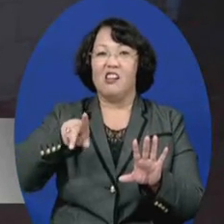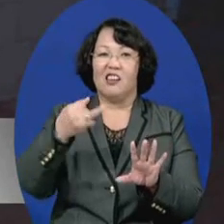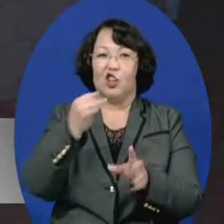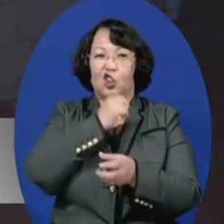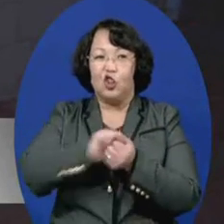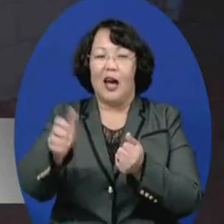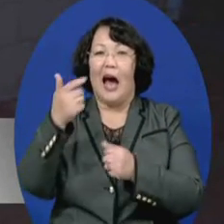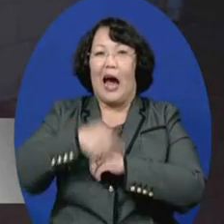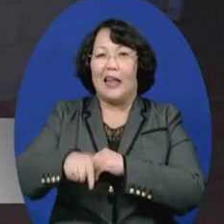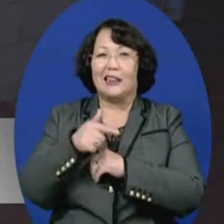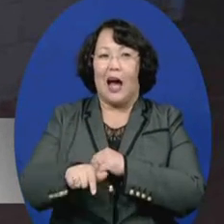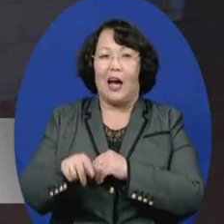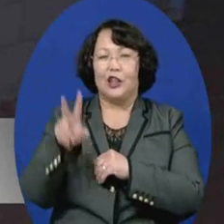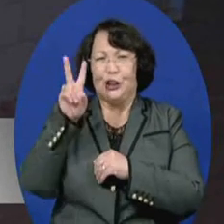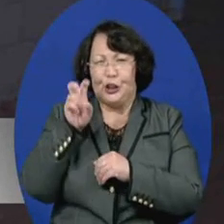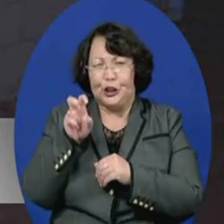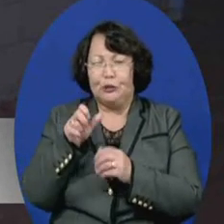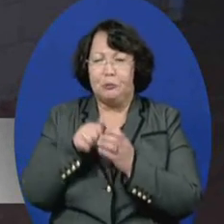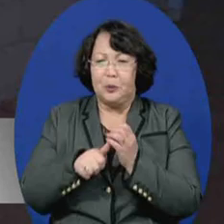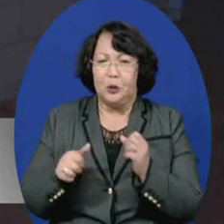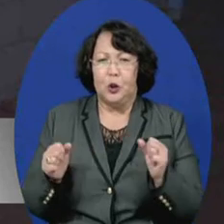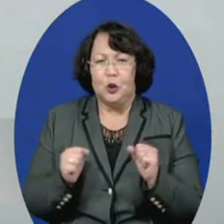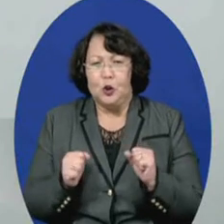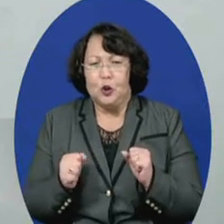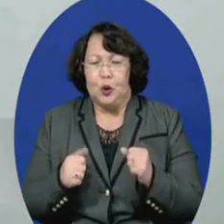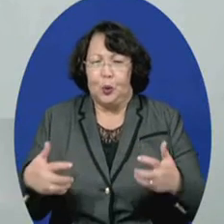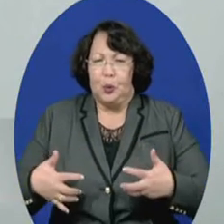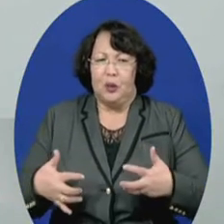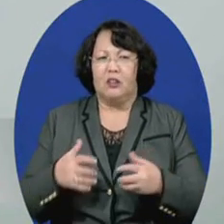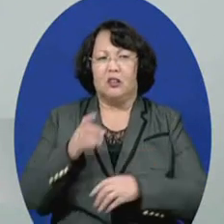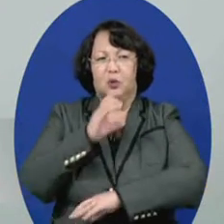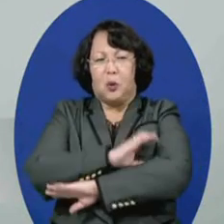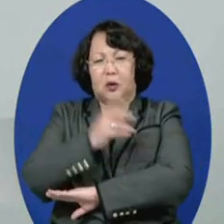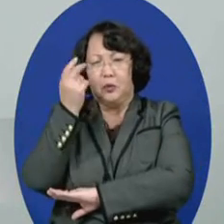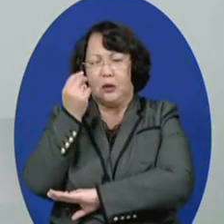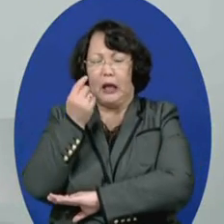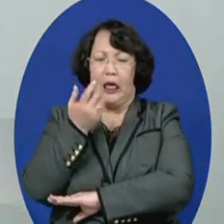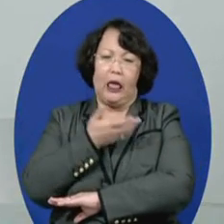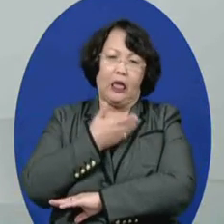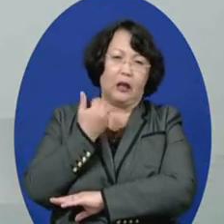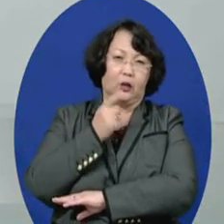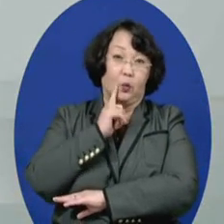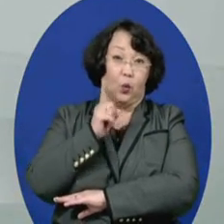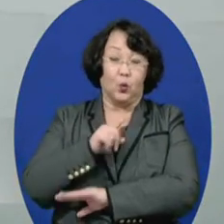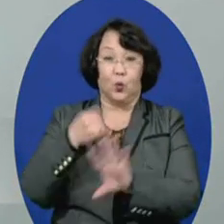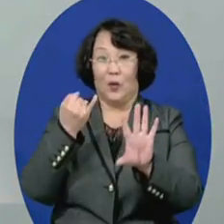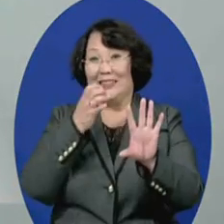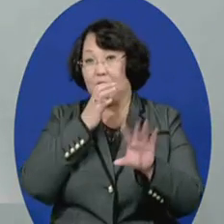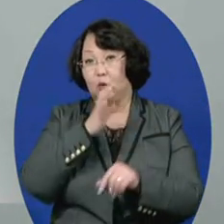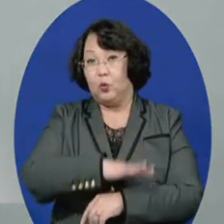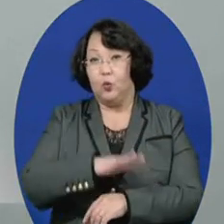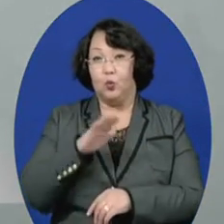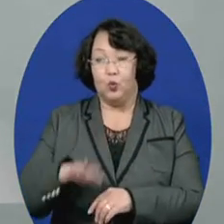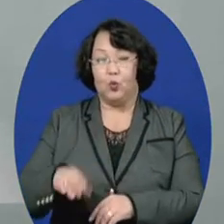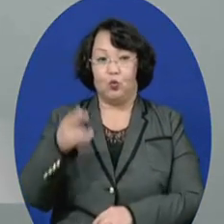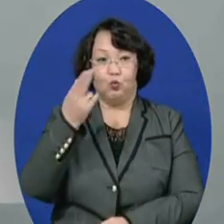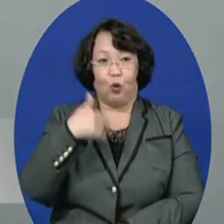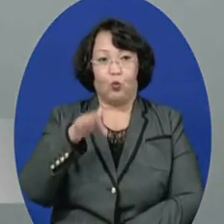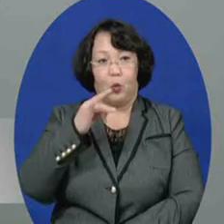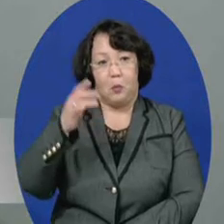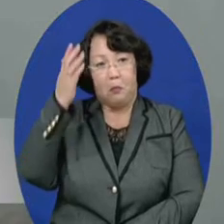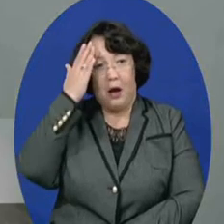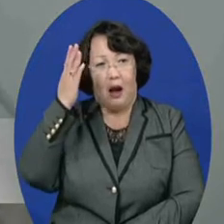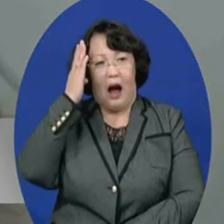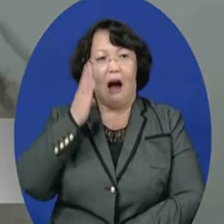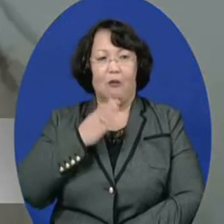хүйтэнд яг гадаач орлонд ингээд бицдэг. Иннээс болж хүүхдүүд хичээлдээ дурггүй. За ялангуяа одоо 6 настай хүүхдүүдээ дотор байранд